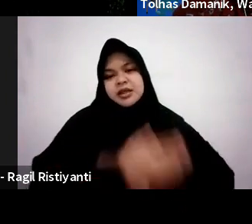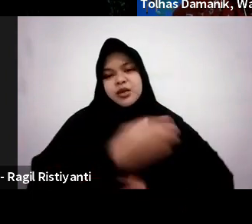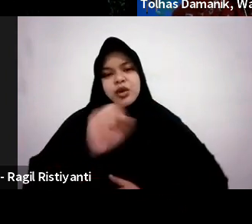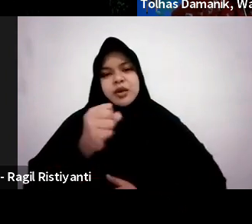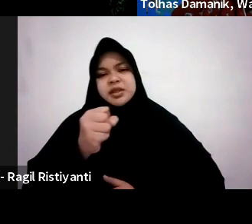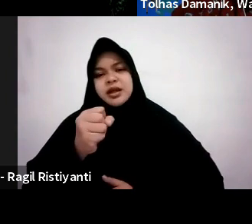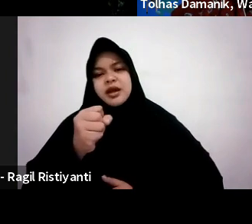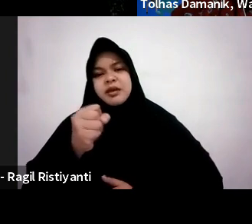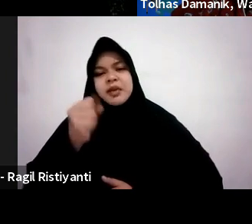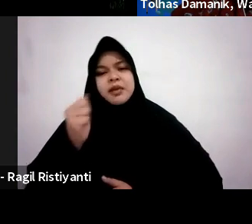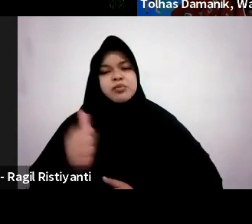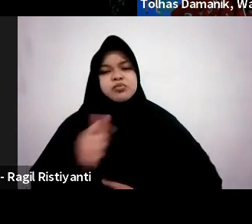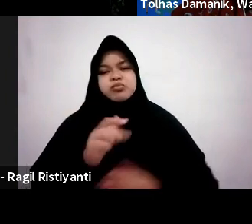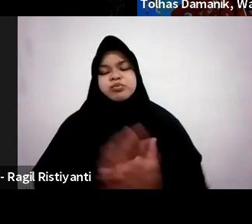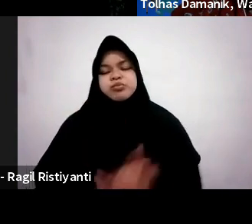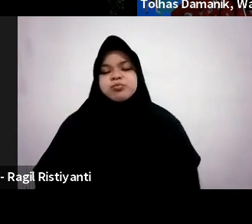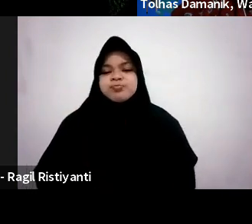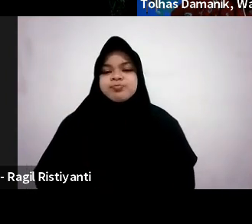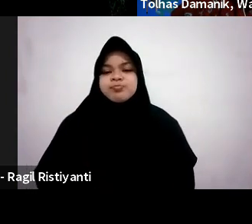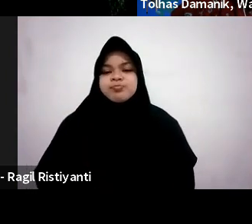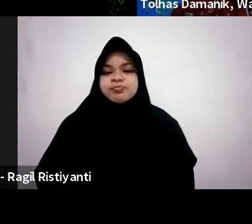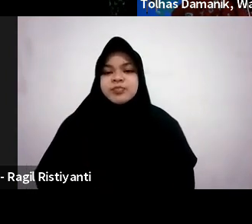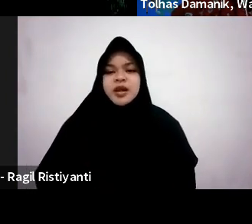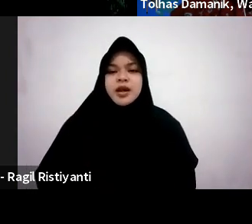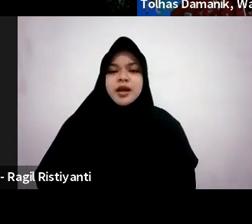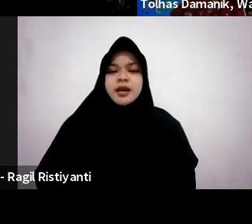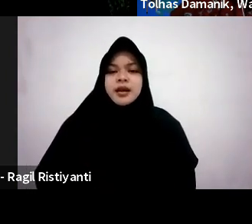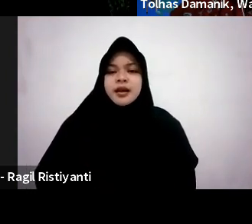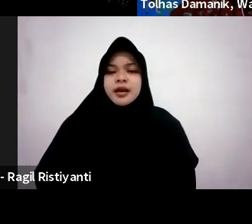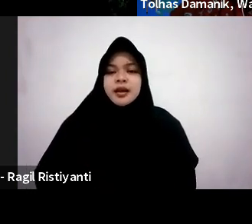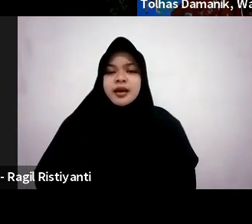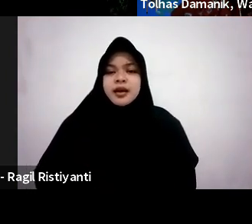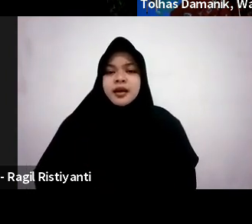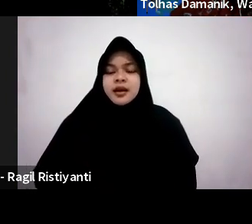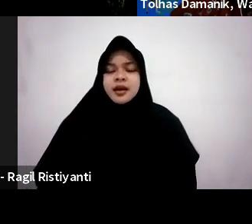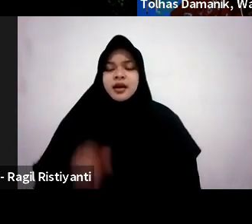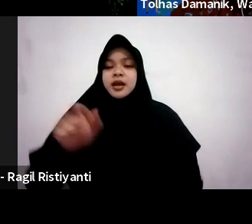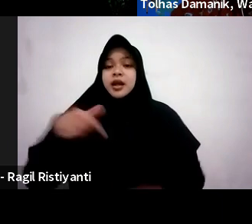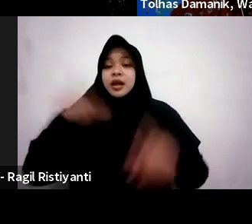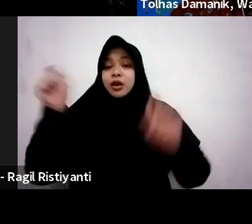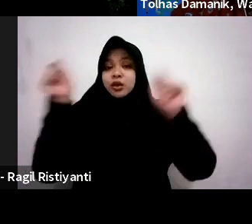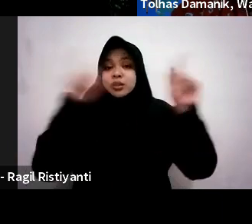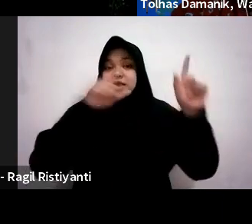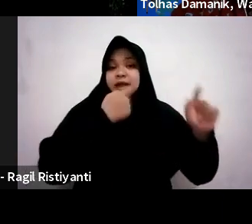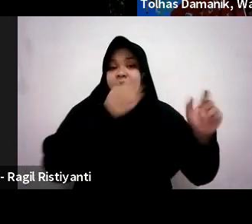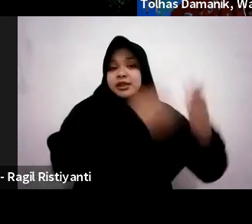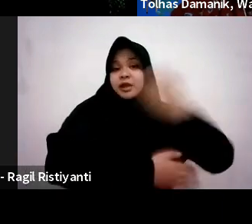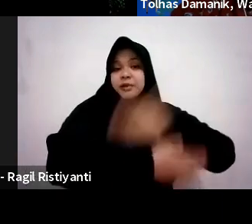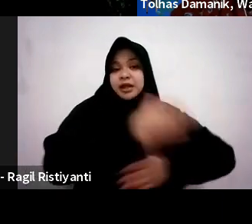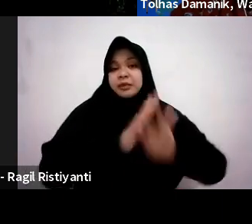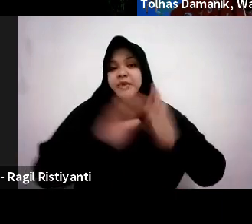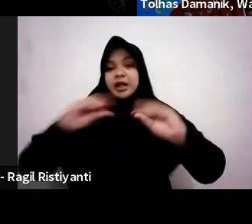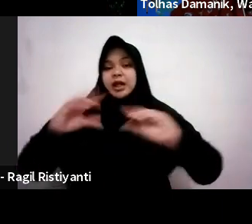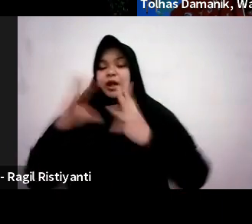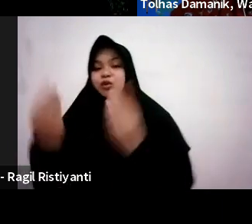apa-apa eh konsep tentang disabilitas dan konsep tentang pendidikan inklusi itu harus diajarkan bersama